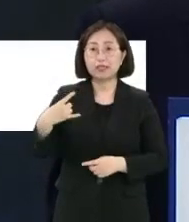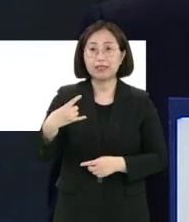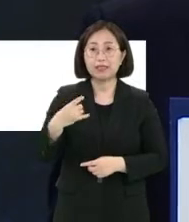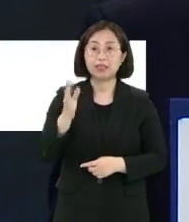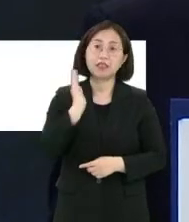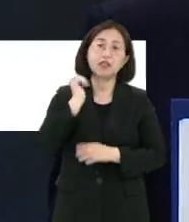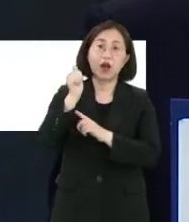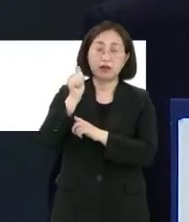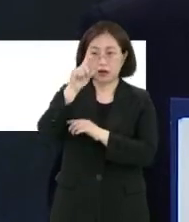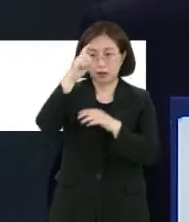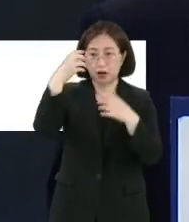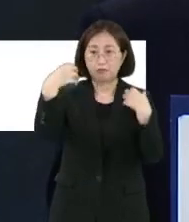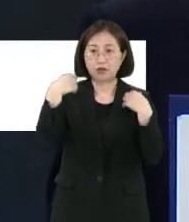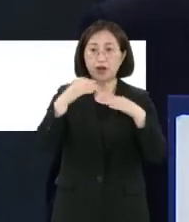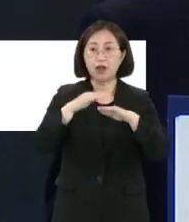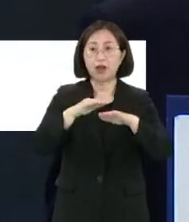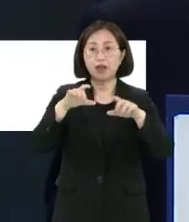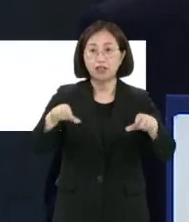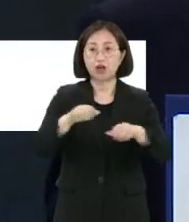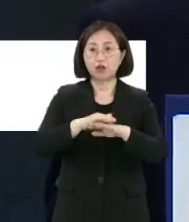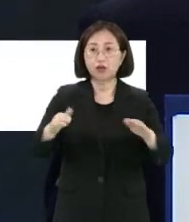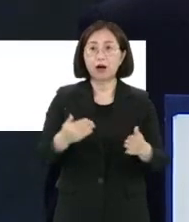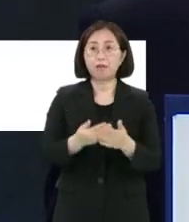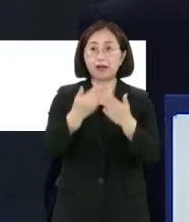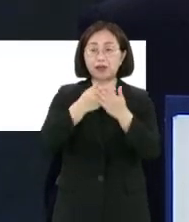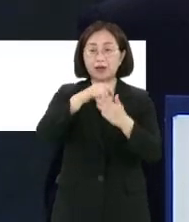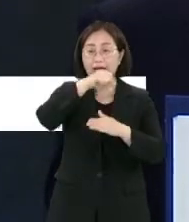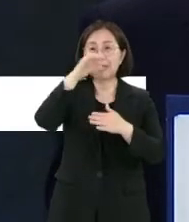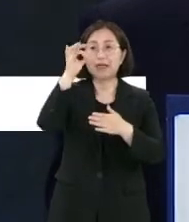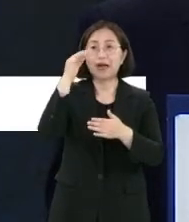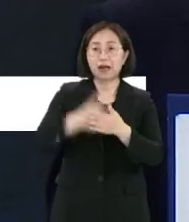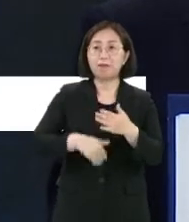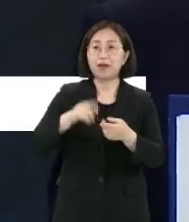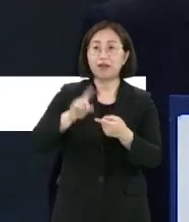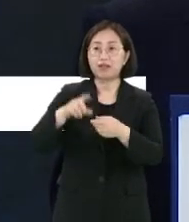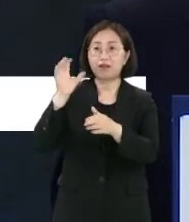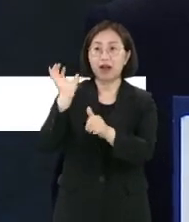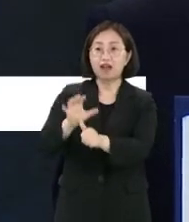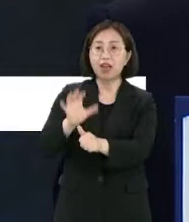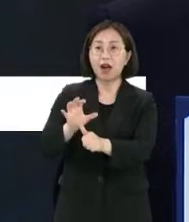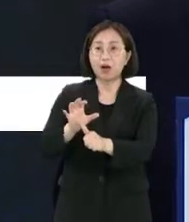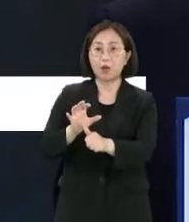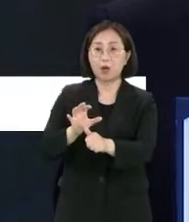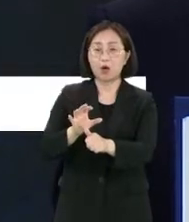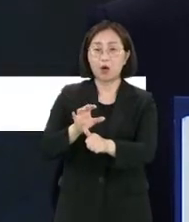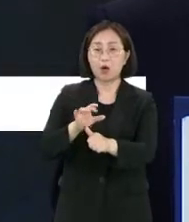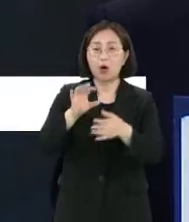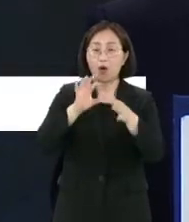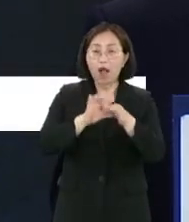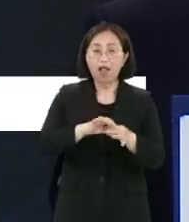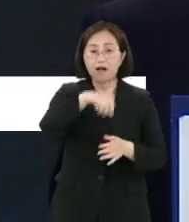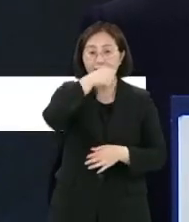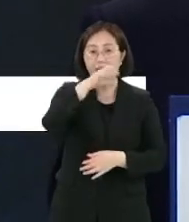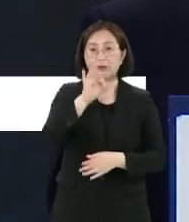윤석열 정부의 지역균형발전 예산 삭감을 강력하게 규탄하며 해당 예산의